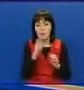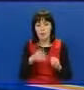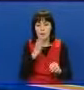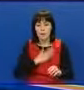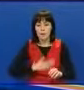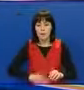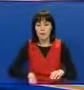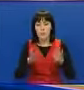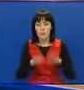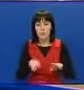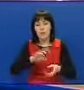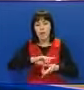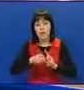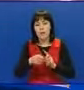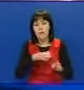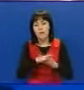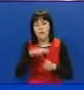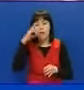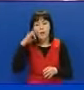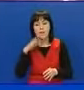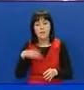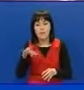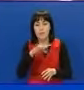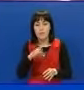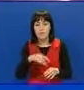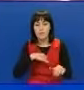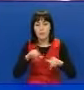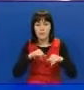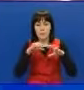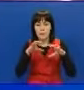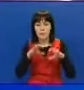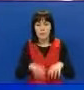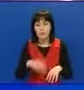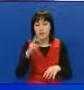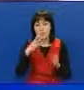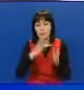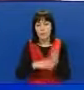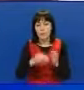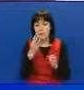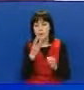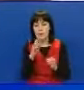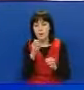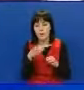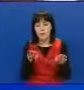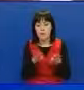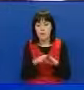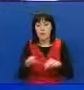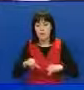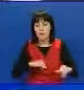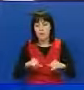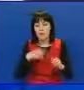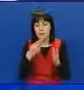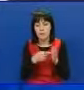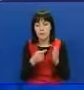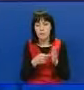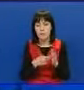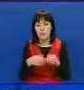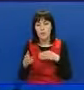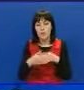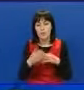орынға көшірді. Бұл бойынша Қазақстан Республикасы қылмыстық кодексінің 293 бабына сәйкес қылмыстық іс қозғалды.